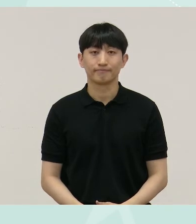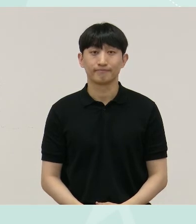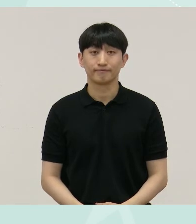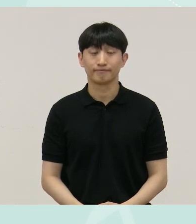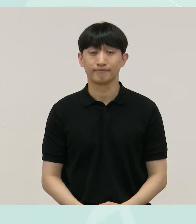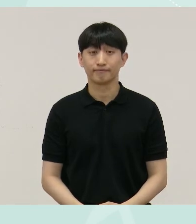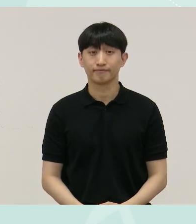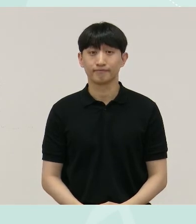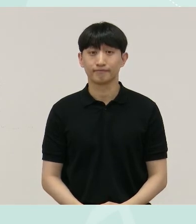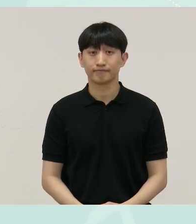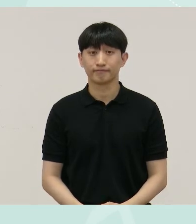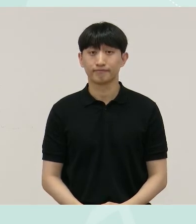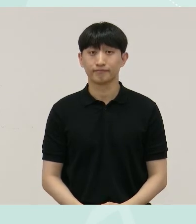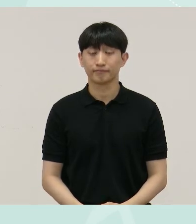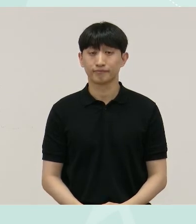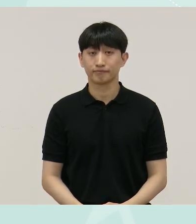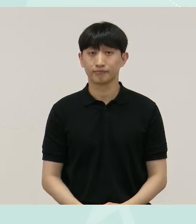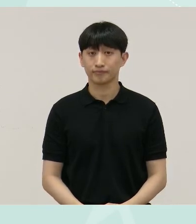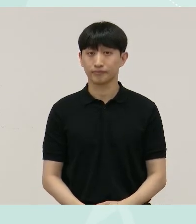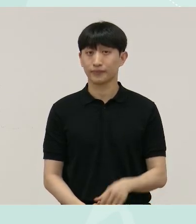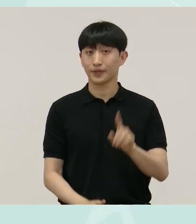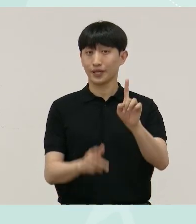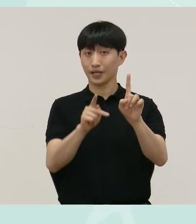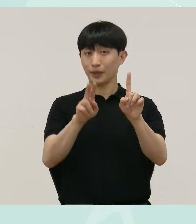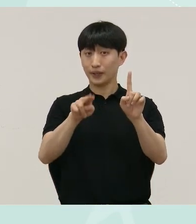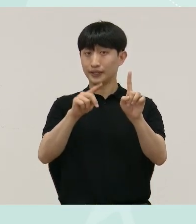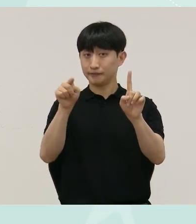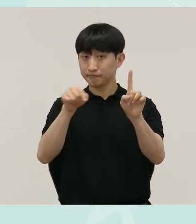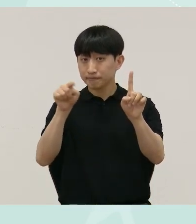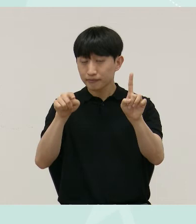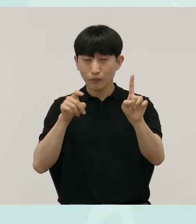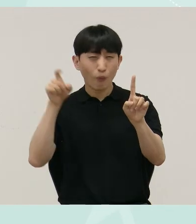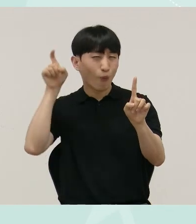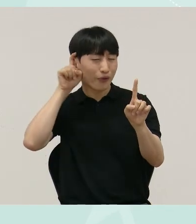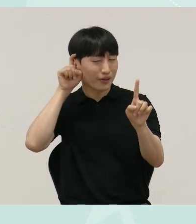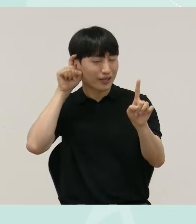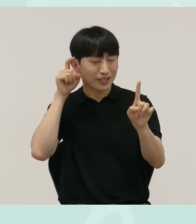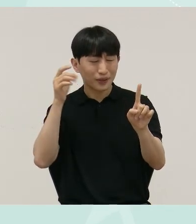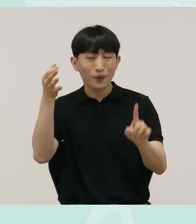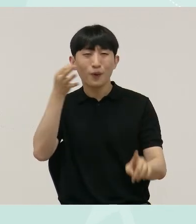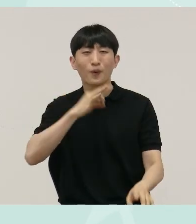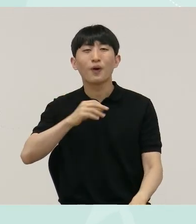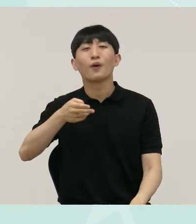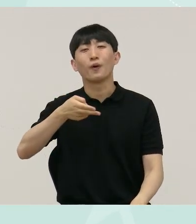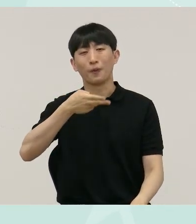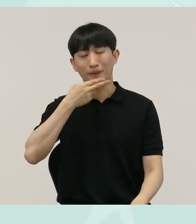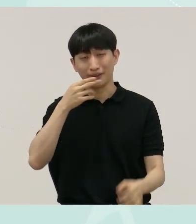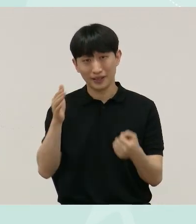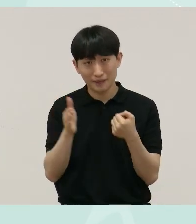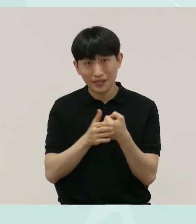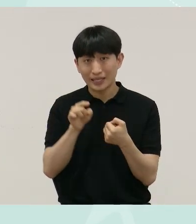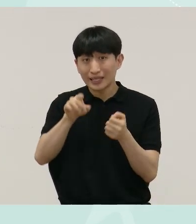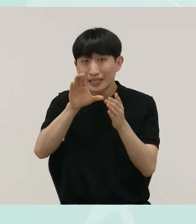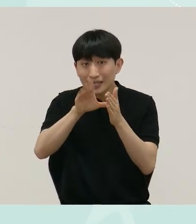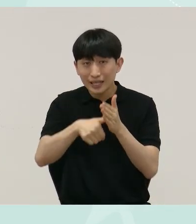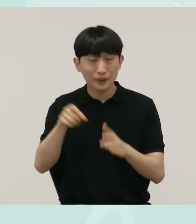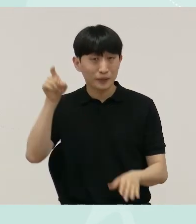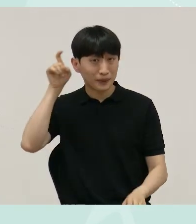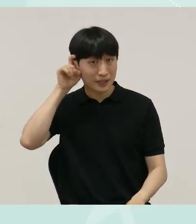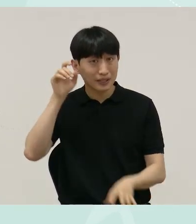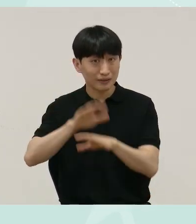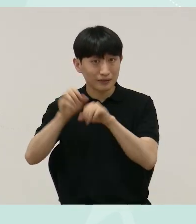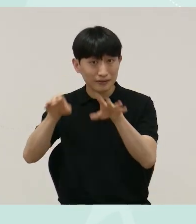경우에는 이렇게 이미 1kHz가 보청기로 증폭이 되지 않고 다 데드리전에 빠져 있기 때문에 이미 보청기 효과를 거두지 못한다고